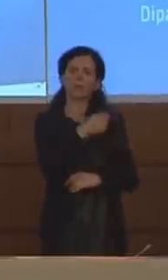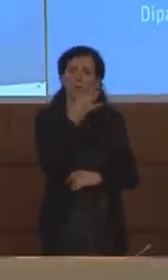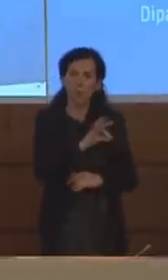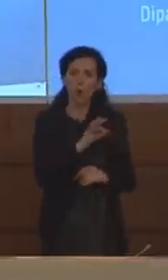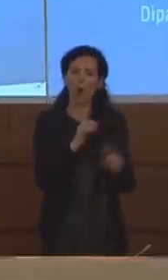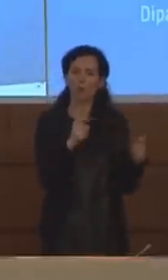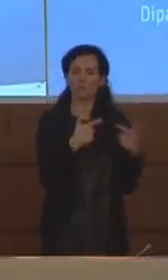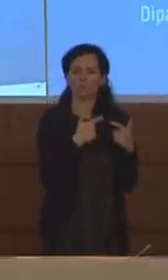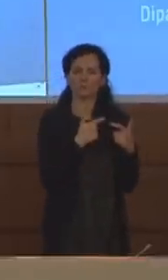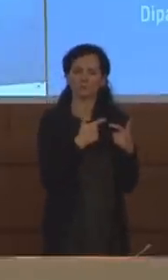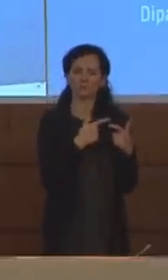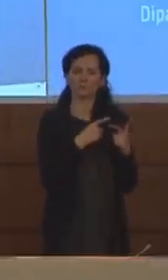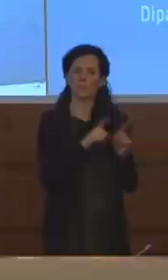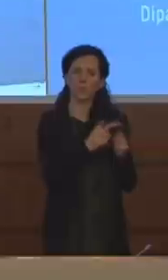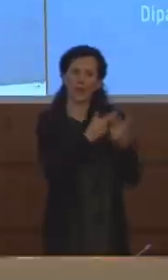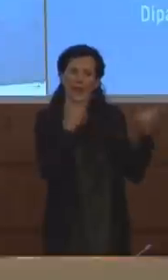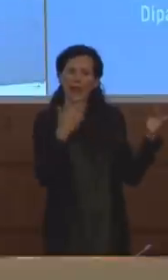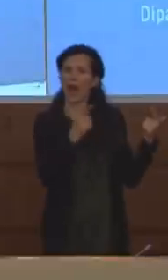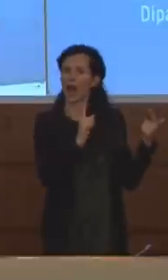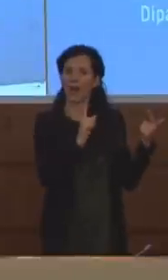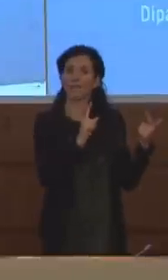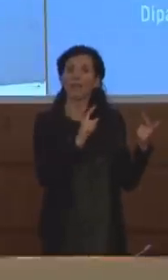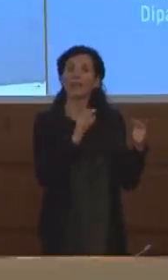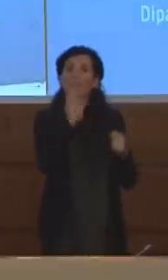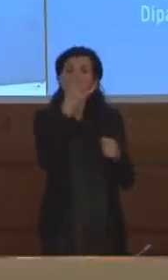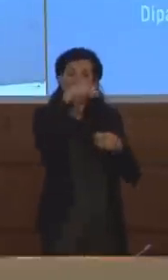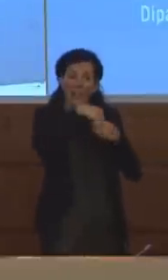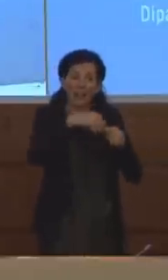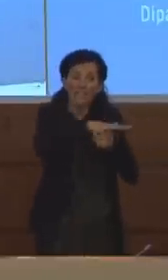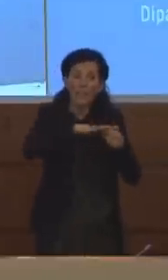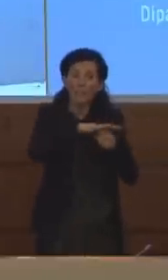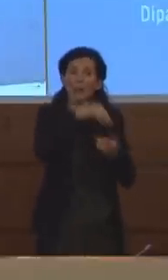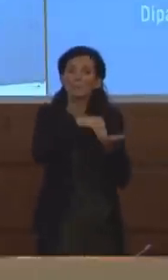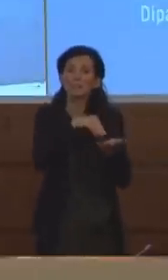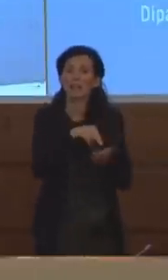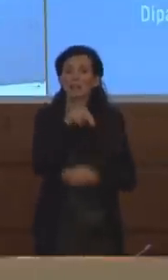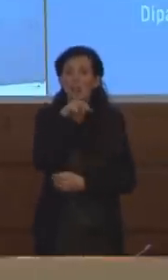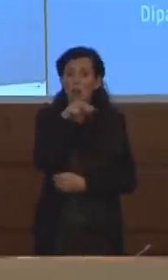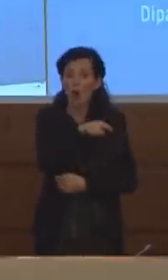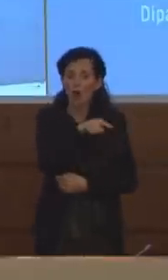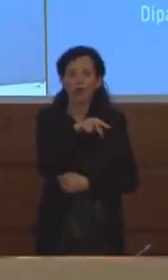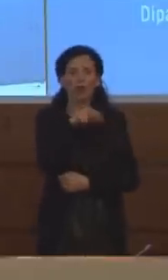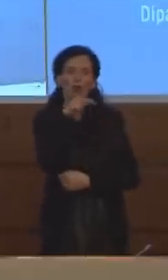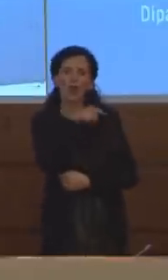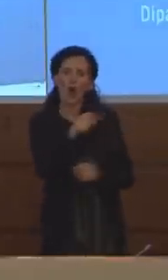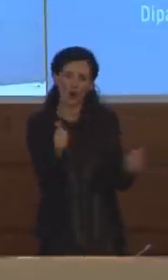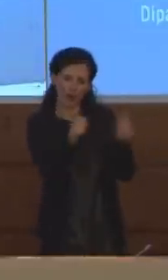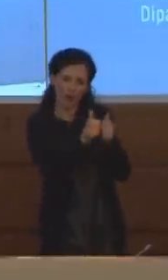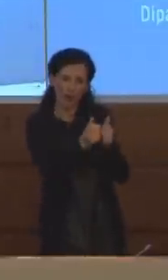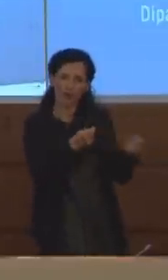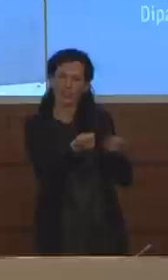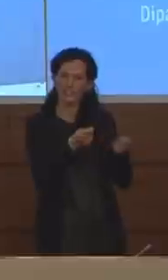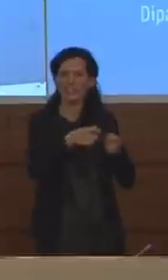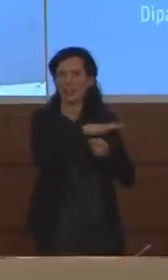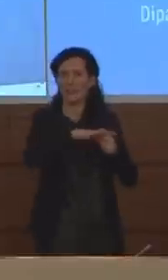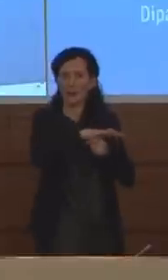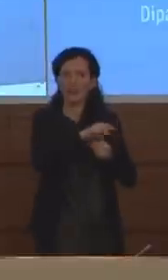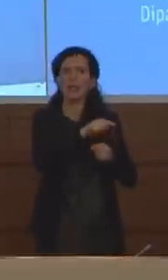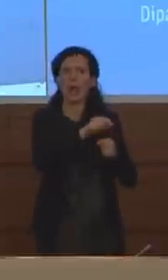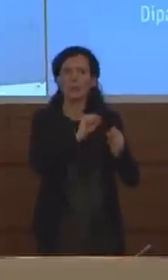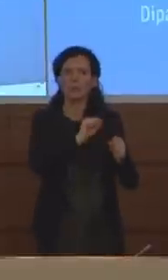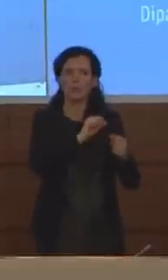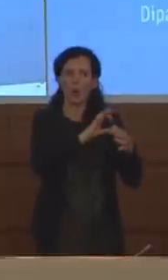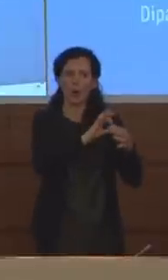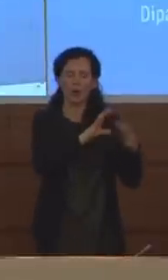vero che in una struttura familiare come quella italiana dove il nonno è una figura importante nella gestione del bambino e questo cortocircuito può